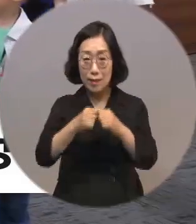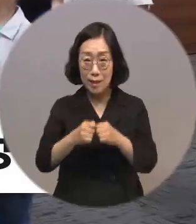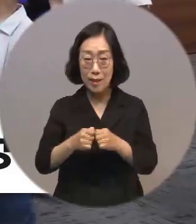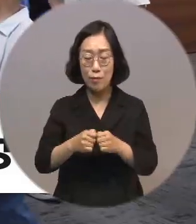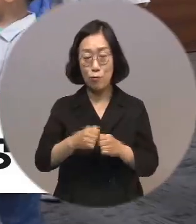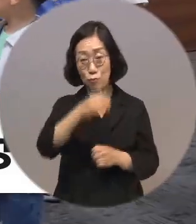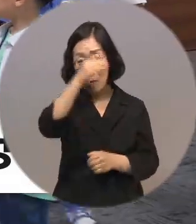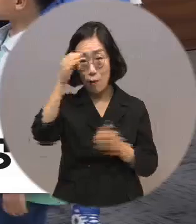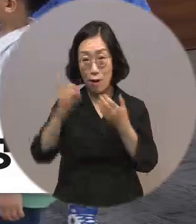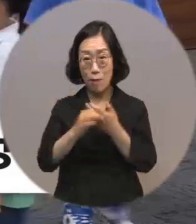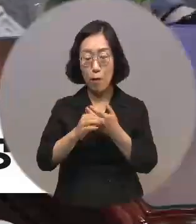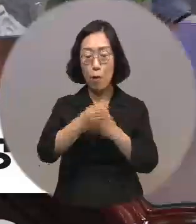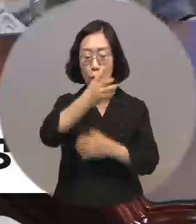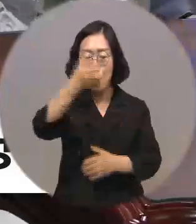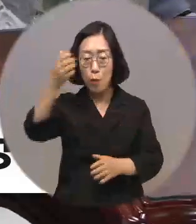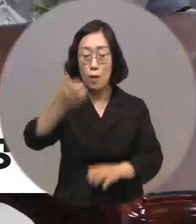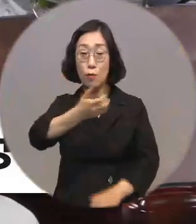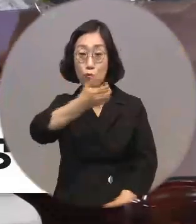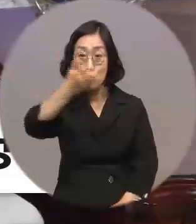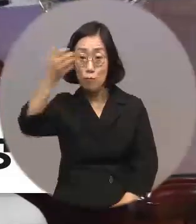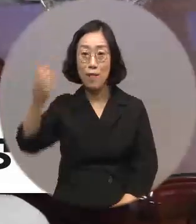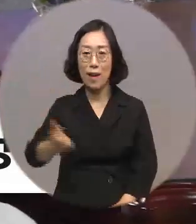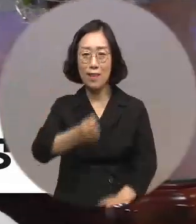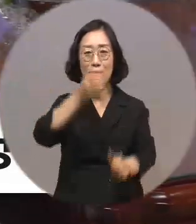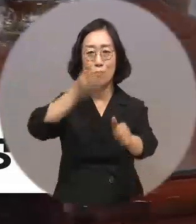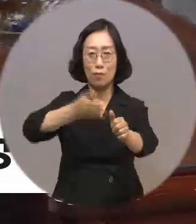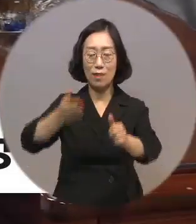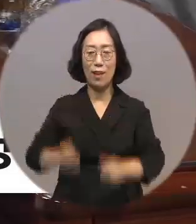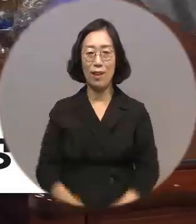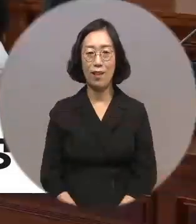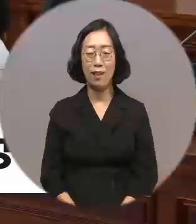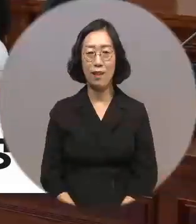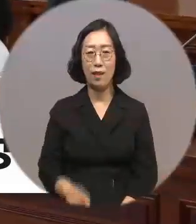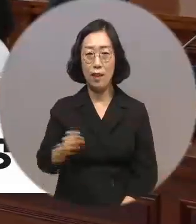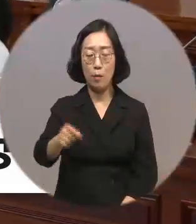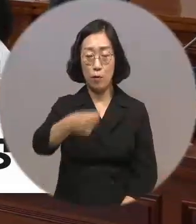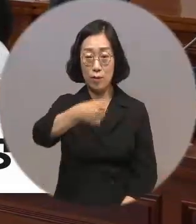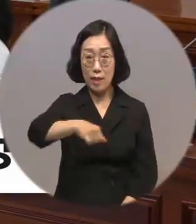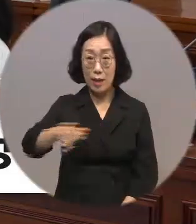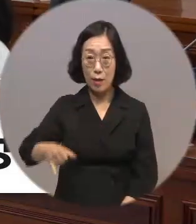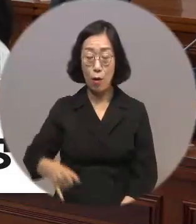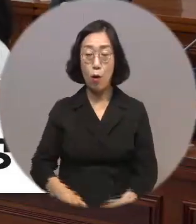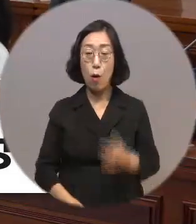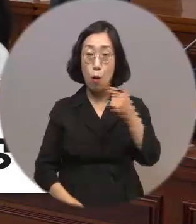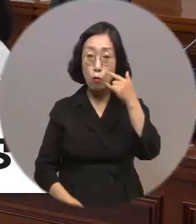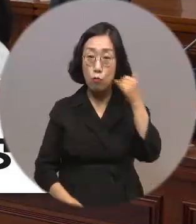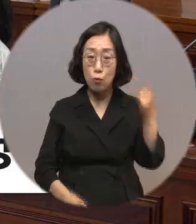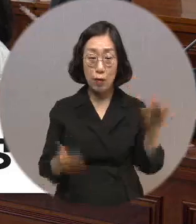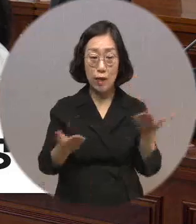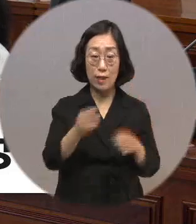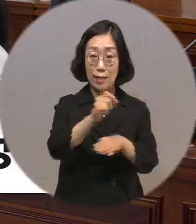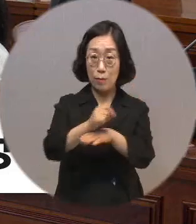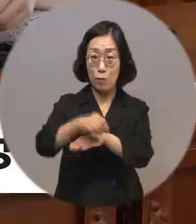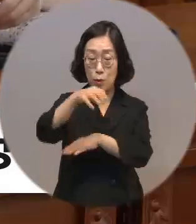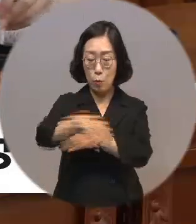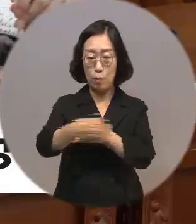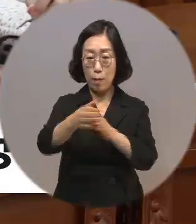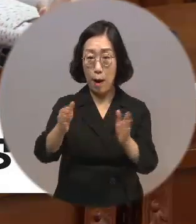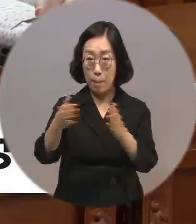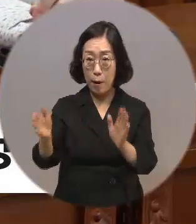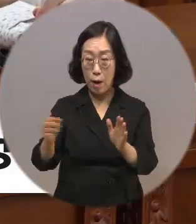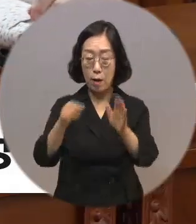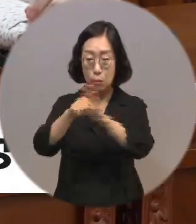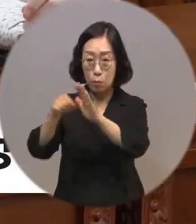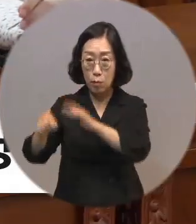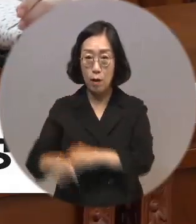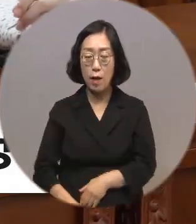꿈도 항상 간직하길 바란다고 전했습니다. 이번 행사는 자녀들이 부모님의 사무실을 방문해 1일 명예 어린이